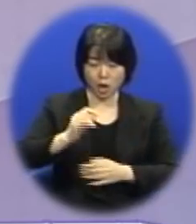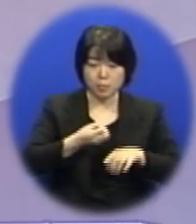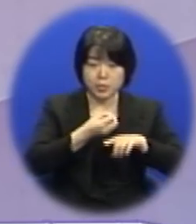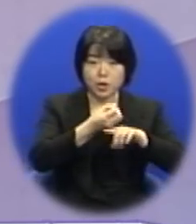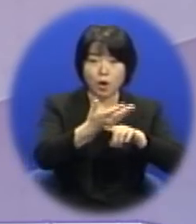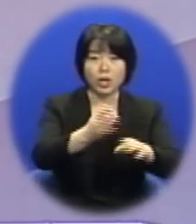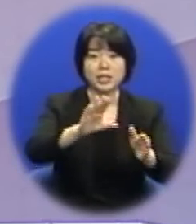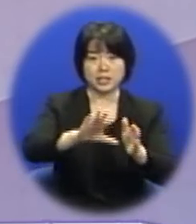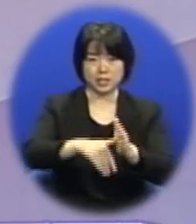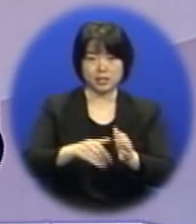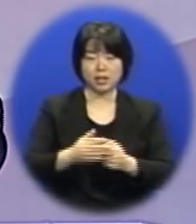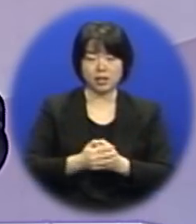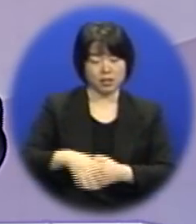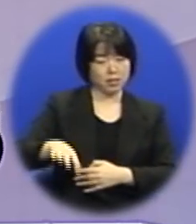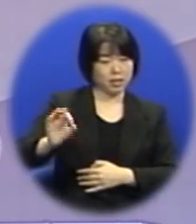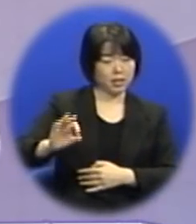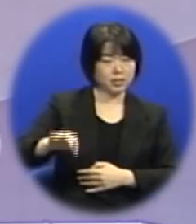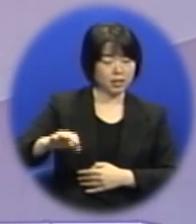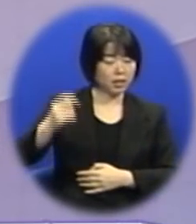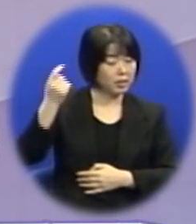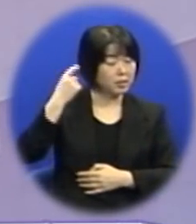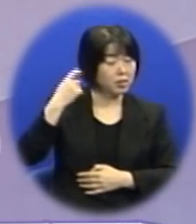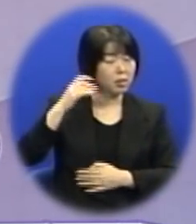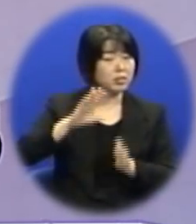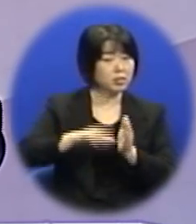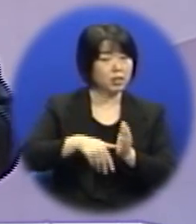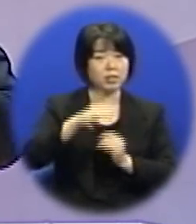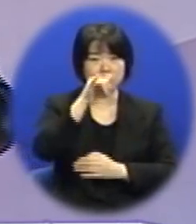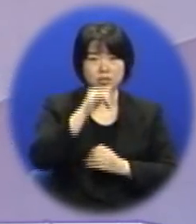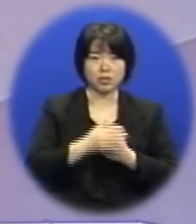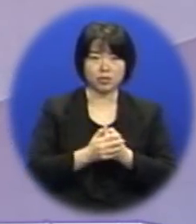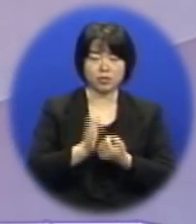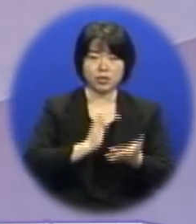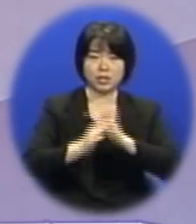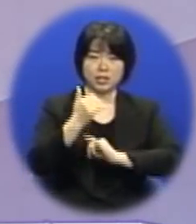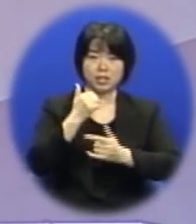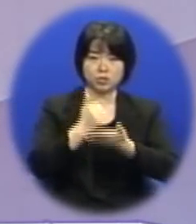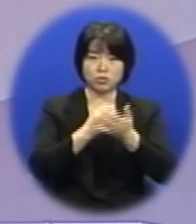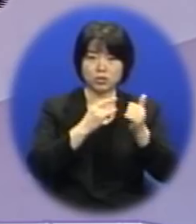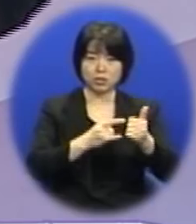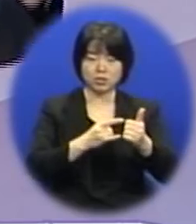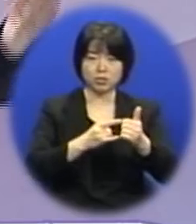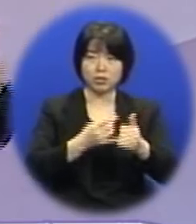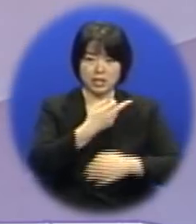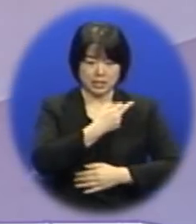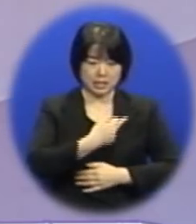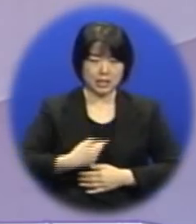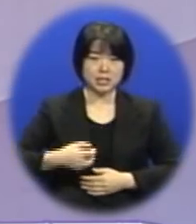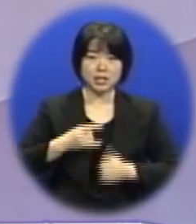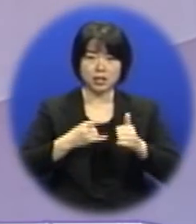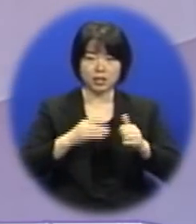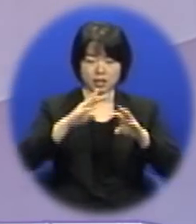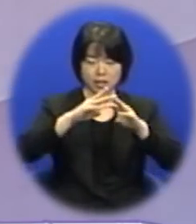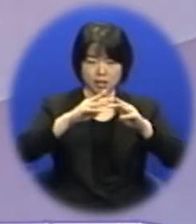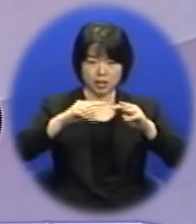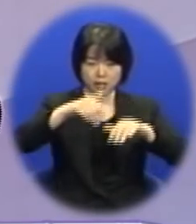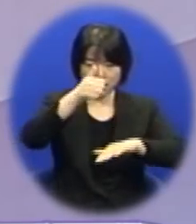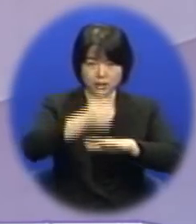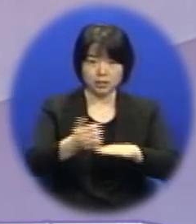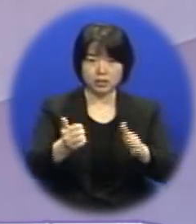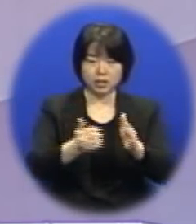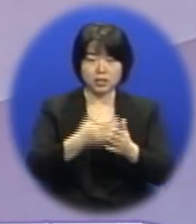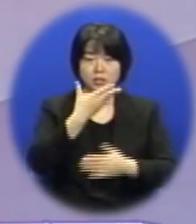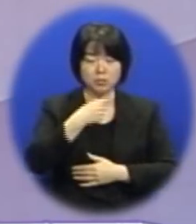때는 하찮게도 들려졌습니다. 예수님께서 제자들에게 땅끝까지 복음을 전하라, 그때